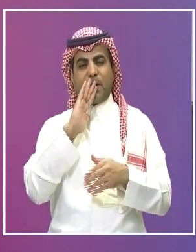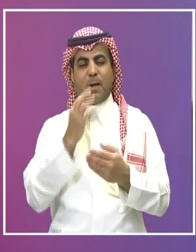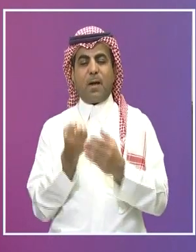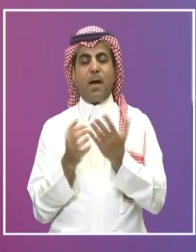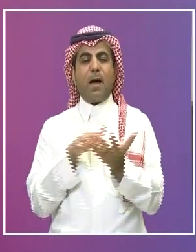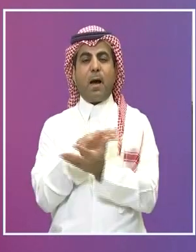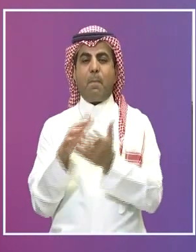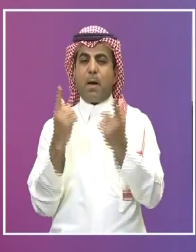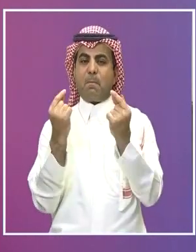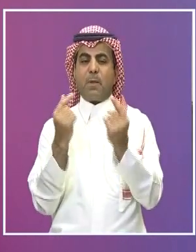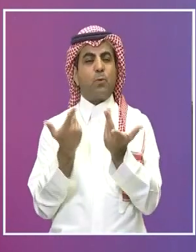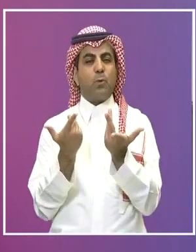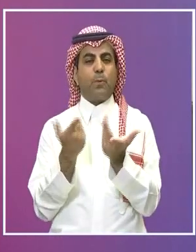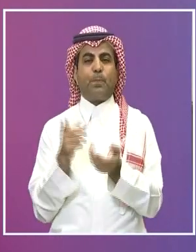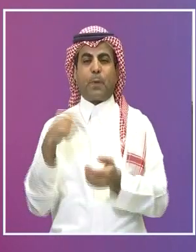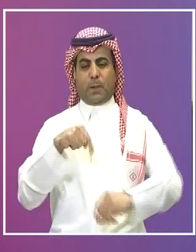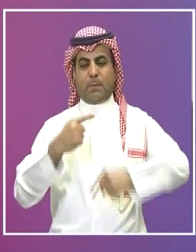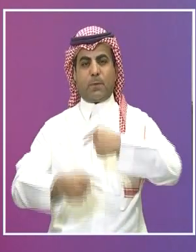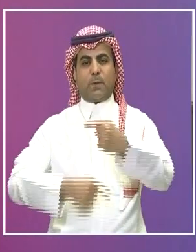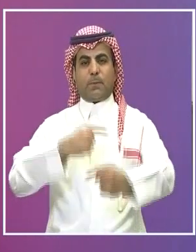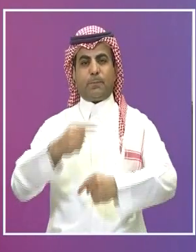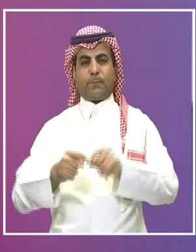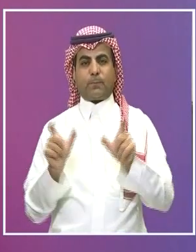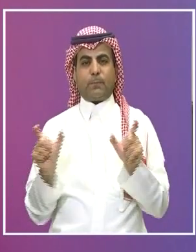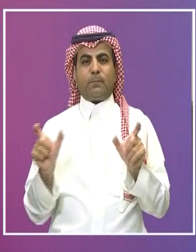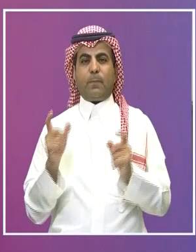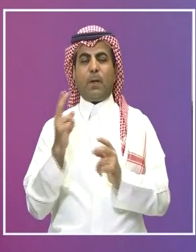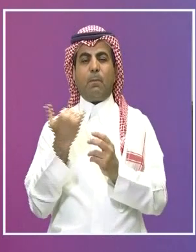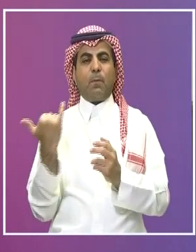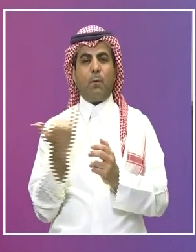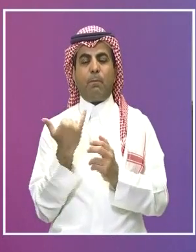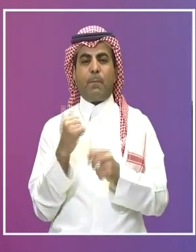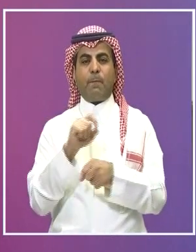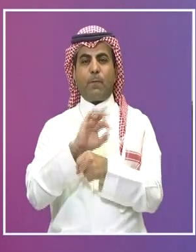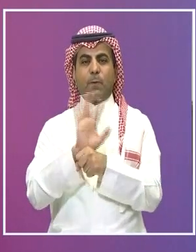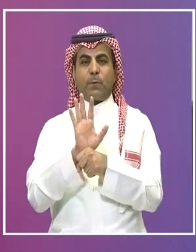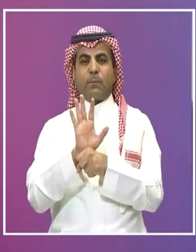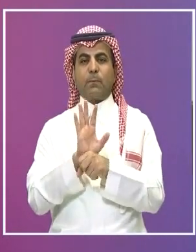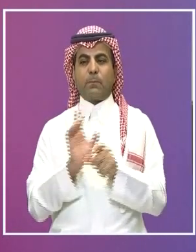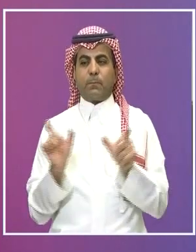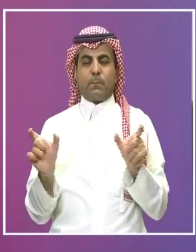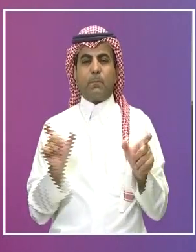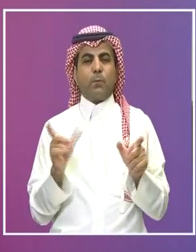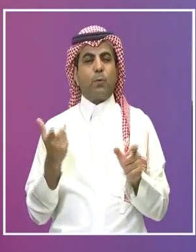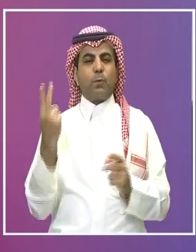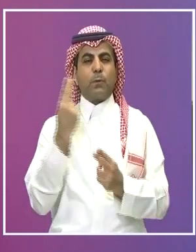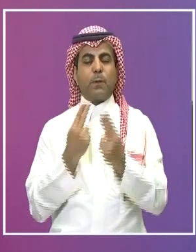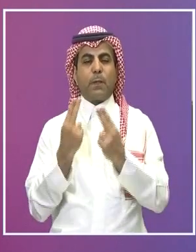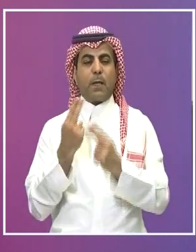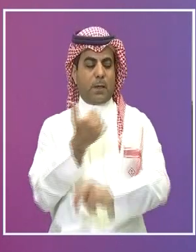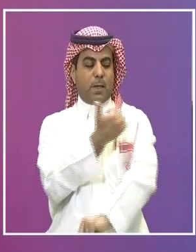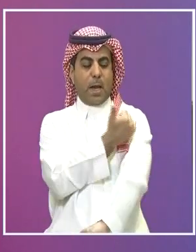العالم مستمر بمواجهة هذه الجائحة من خلال أبرز الأسلحة وأهمها في مواجهتها ومقاومتها، وهي